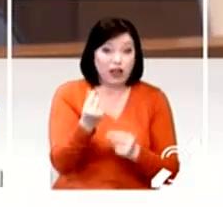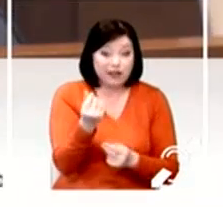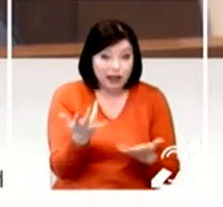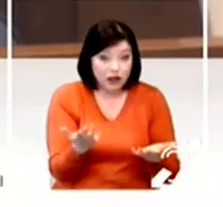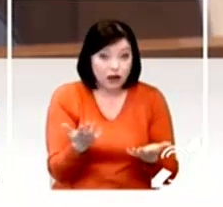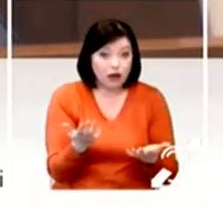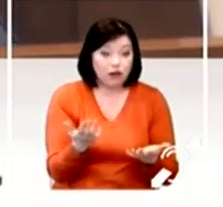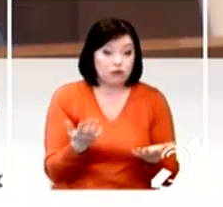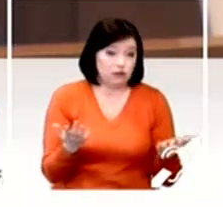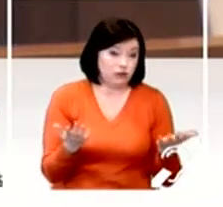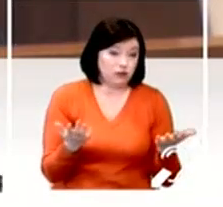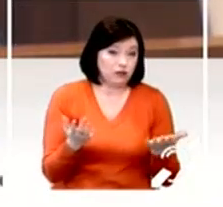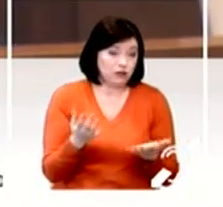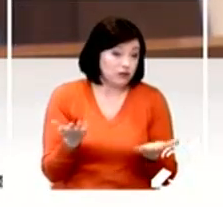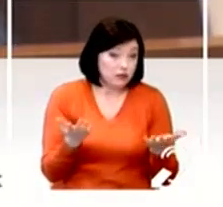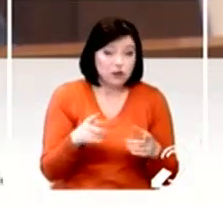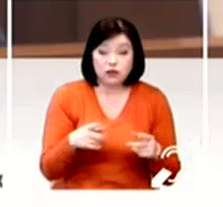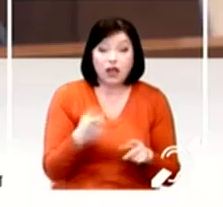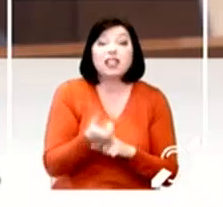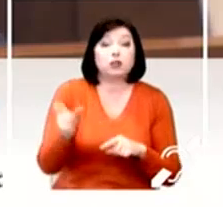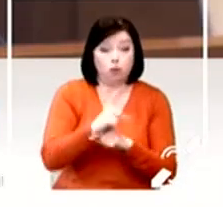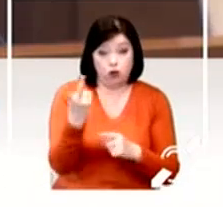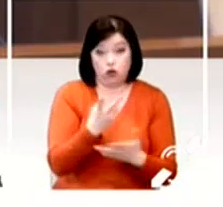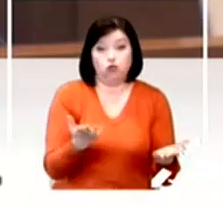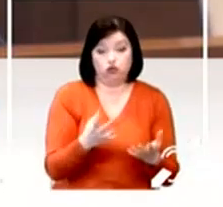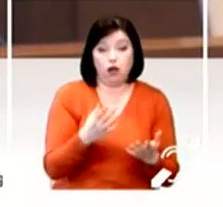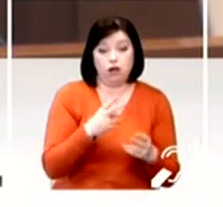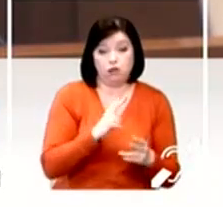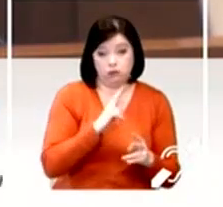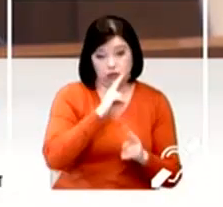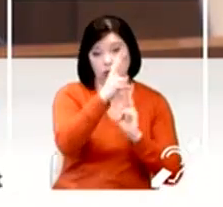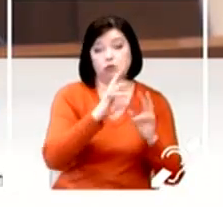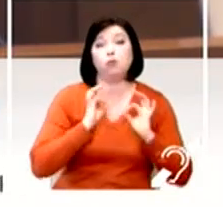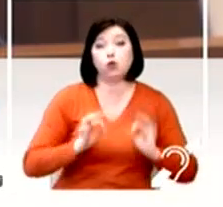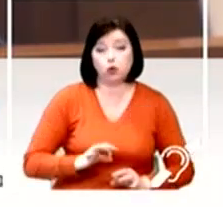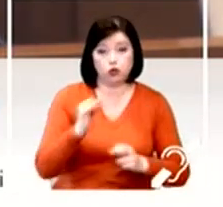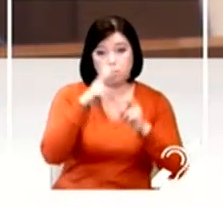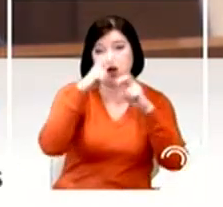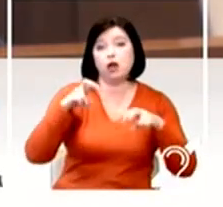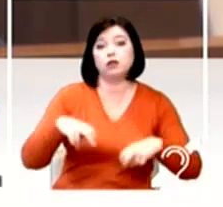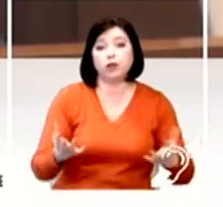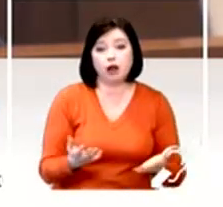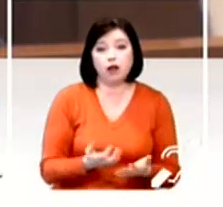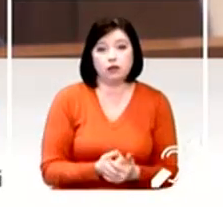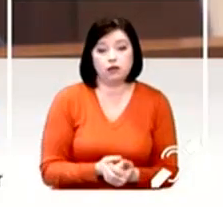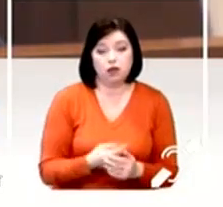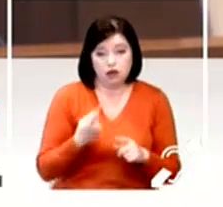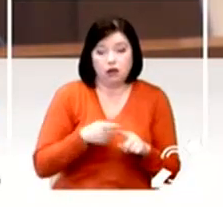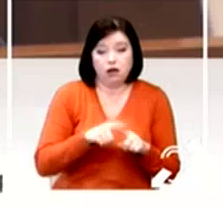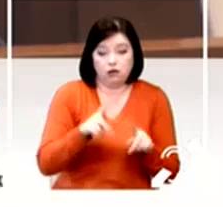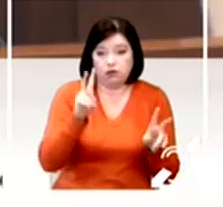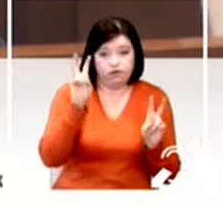Free. Și din păcate, Procuratura Generală trebuie să lămurească cu acest